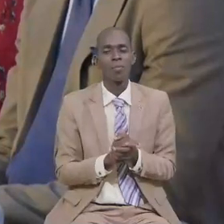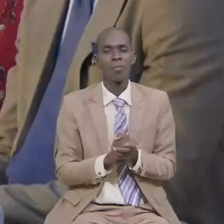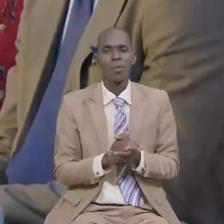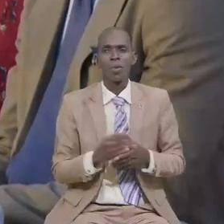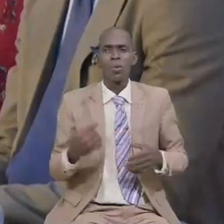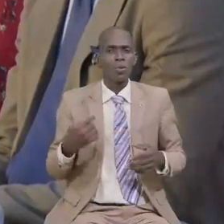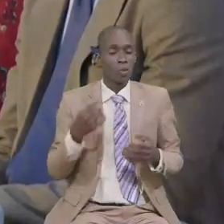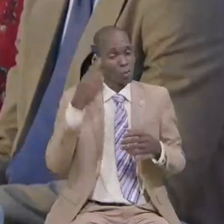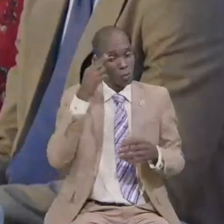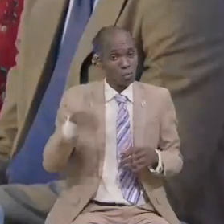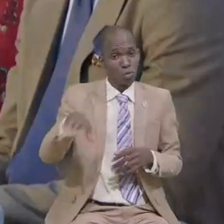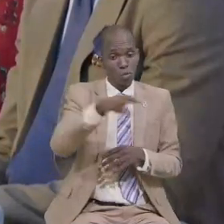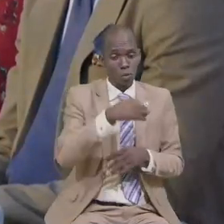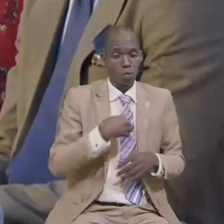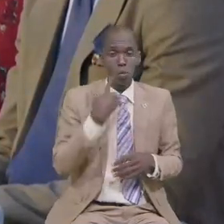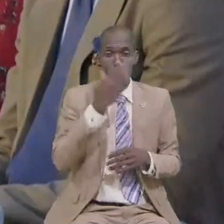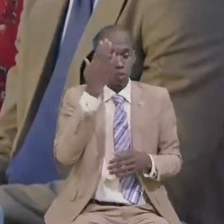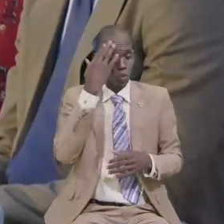Mais pour nous qui avons déjà connu